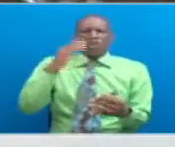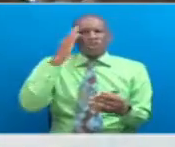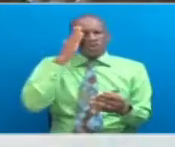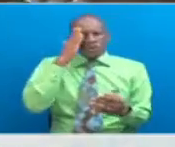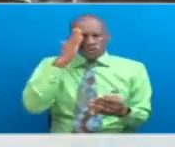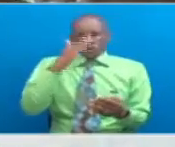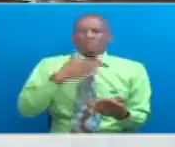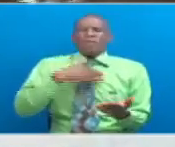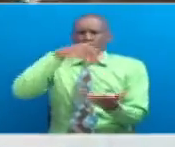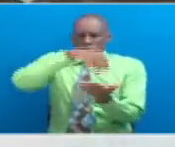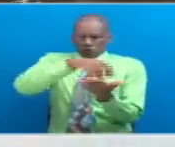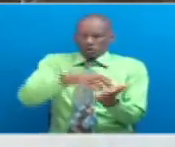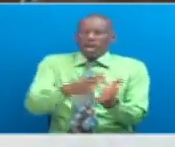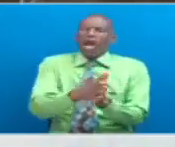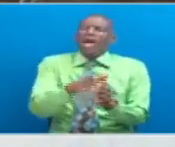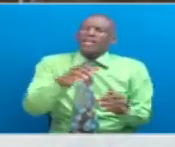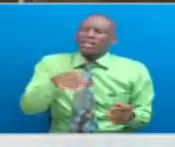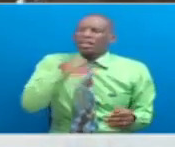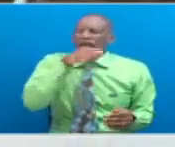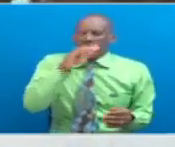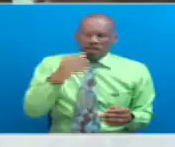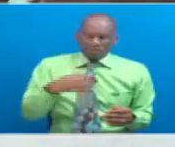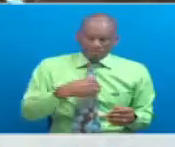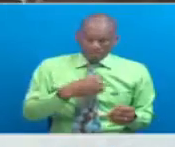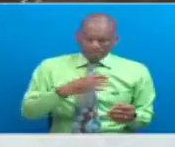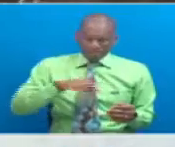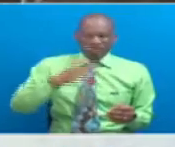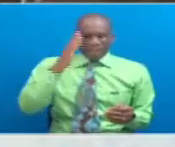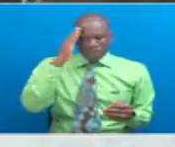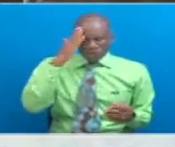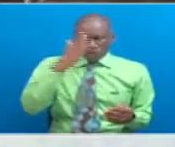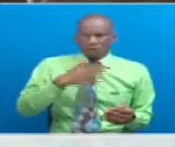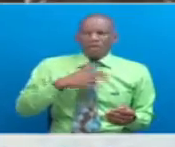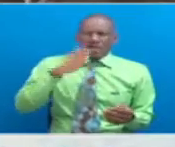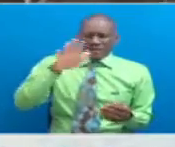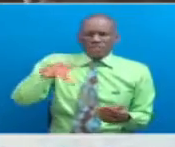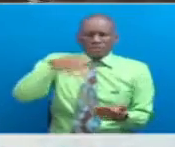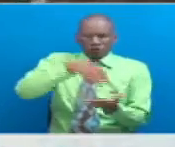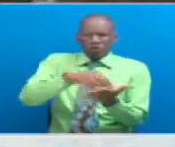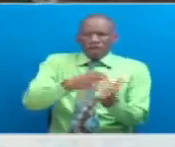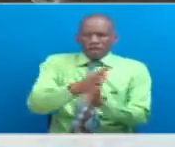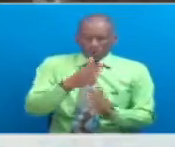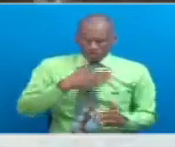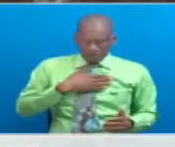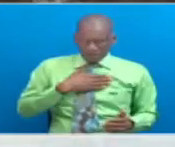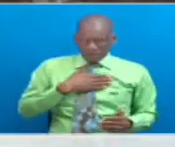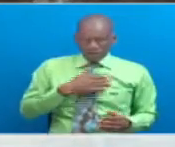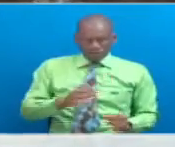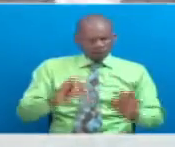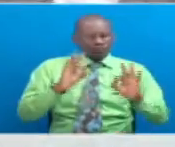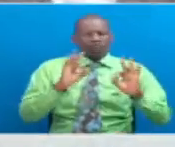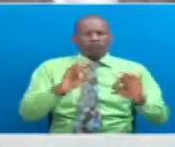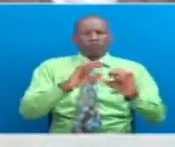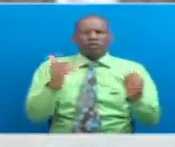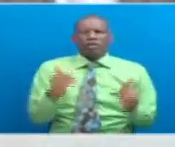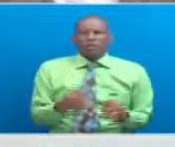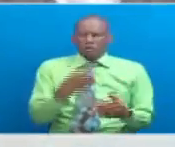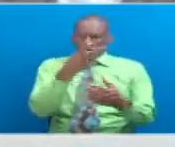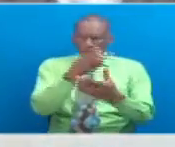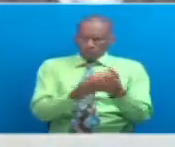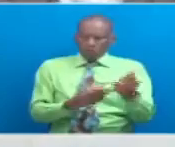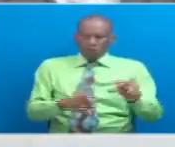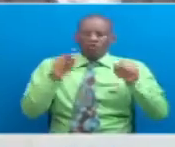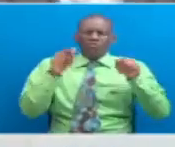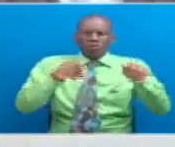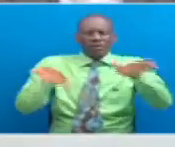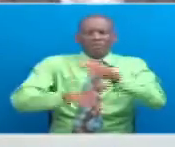msimamo wangu, na nikijua nami msimamo wake na wangu iko sawa sawa. Wawili hao walimsuta